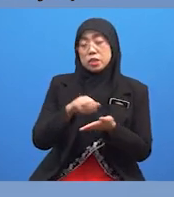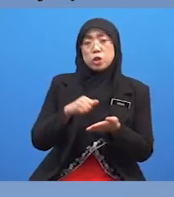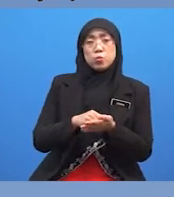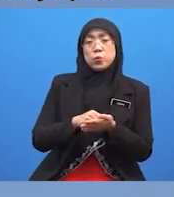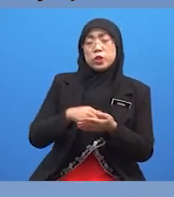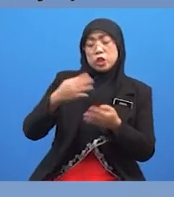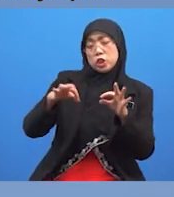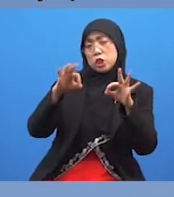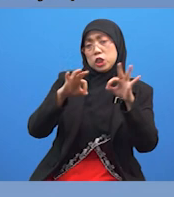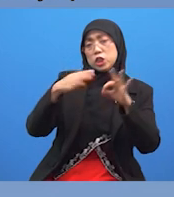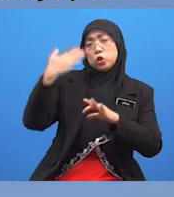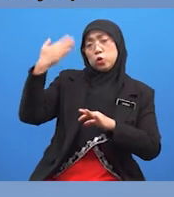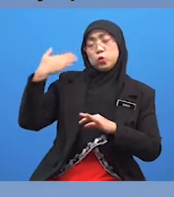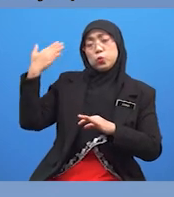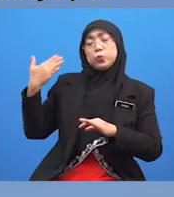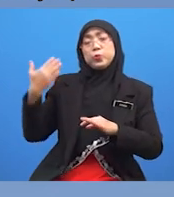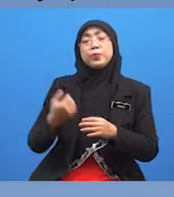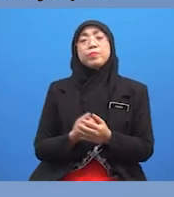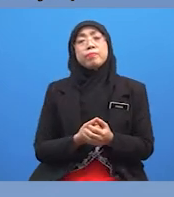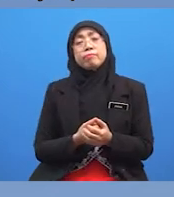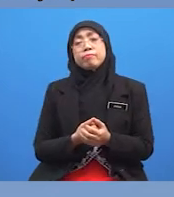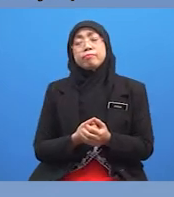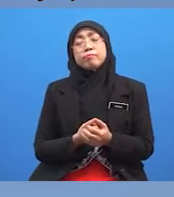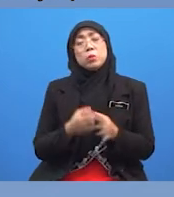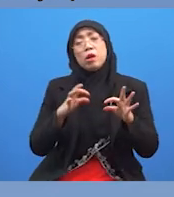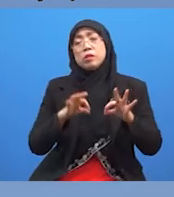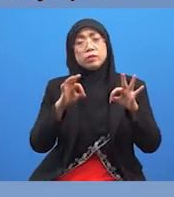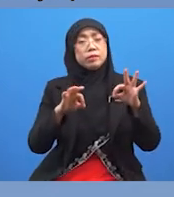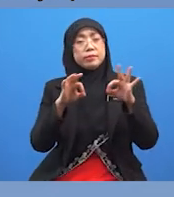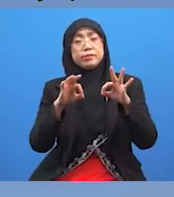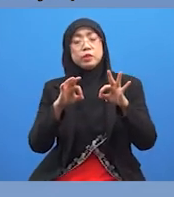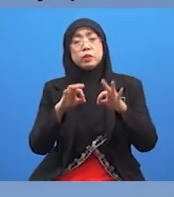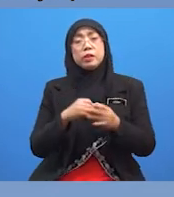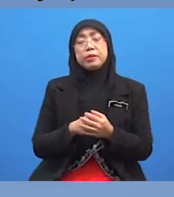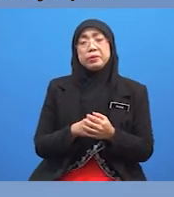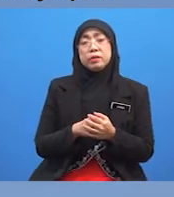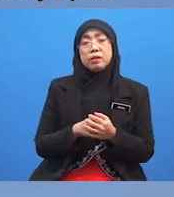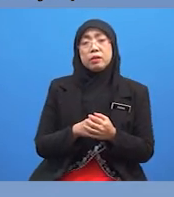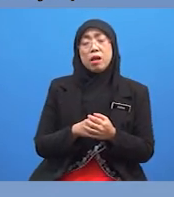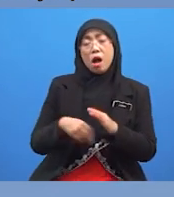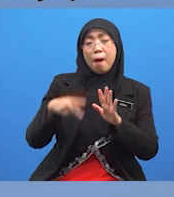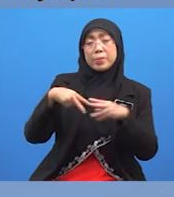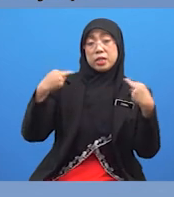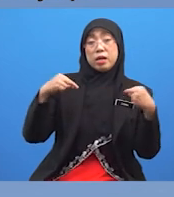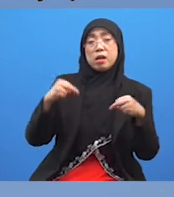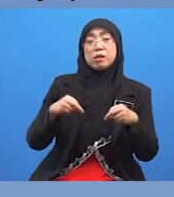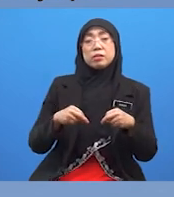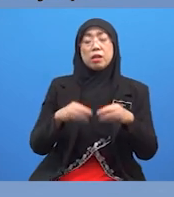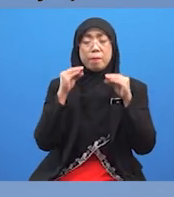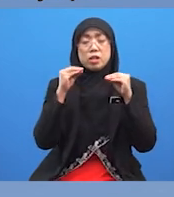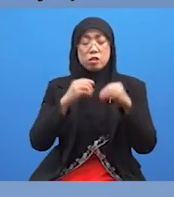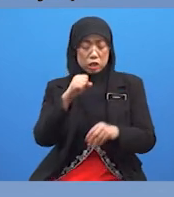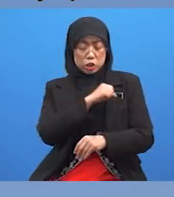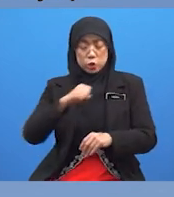Melaka. Peristiwa Maulana Abu Bakar mengajar Sultan Mansur Shah dan para pembesar Melaka